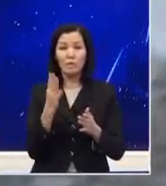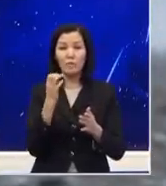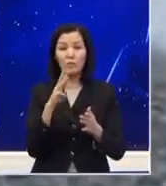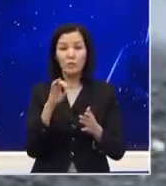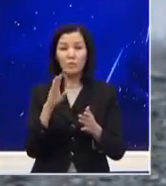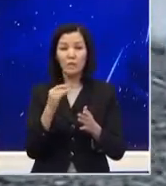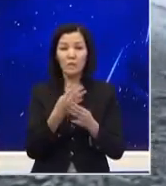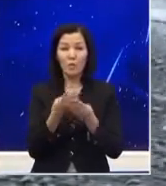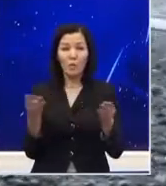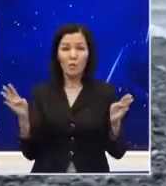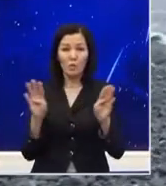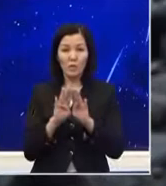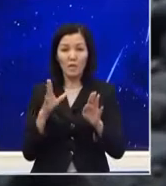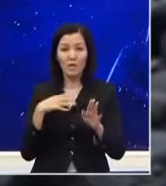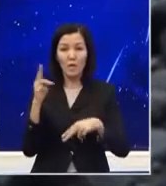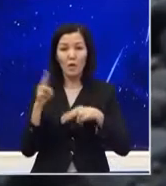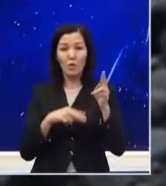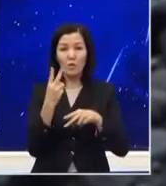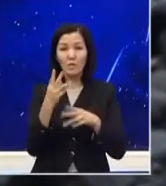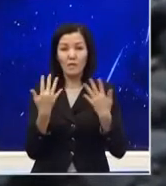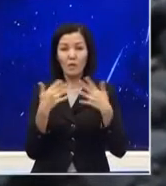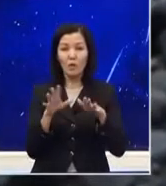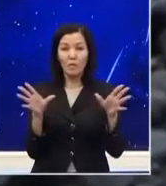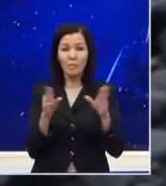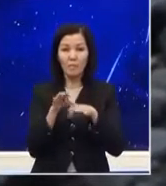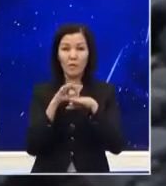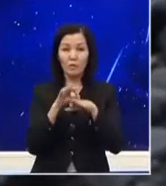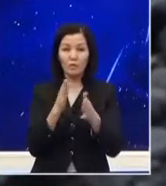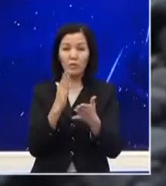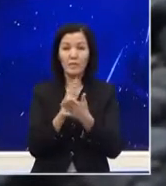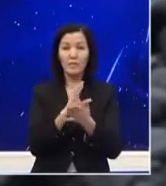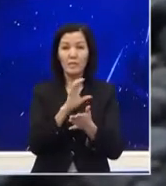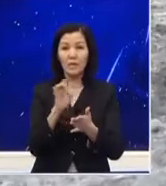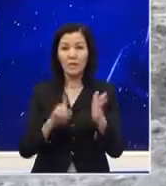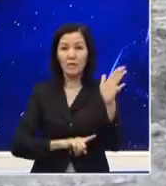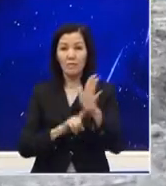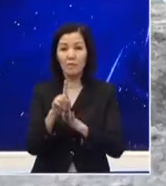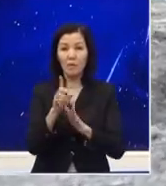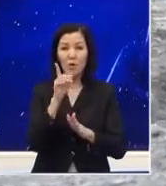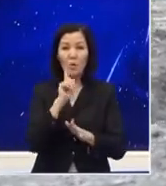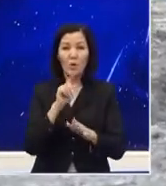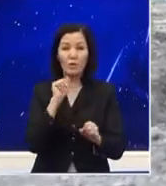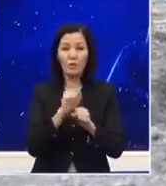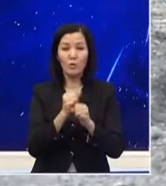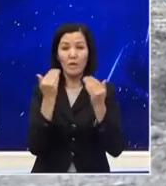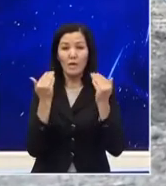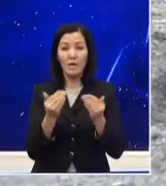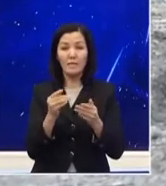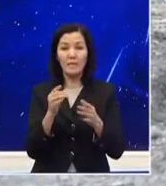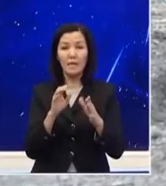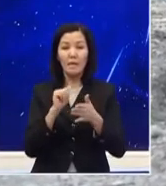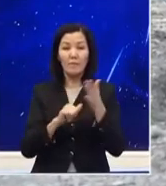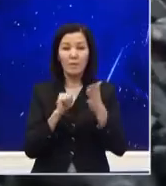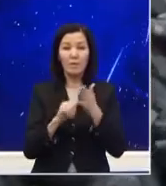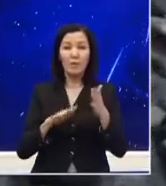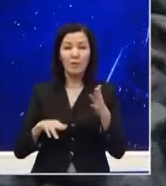метрі қоршалады. Құрылыс қос ауылда қатар жүргізіледі. Ал сәуірде басталып, уақытша тоқтаған құрылыстың себебін